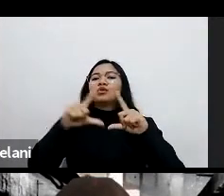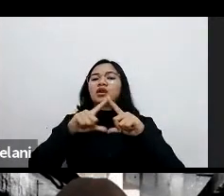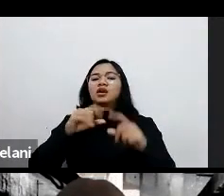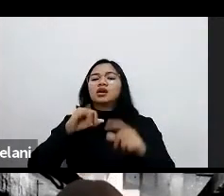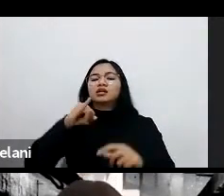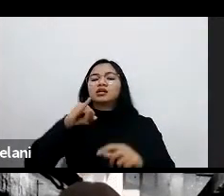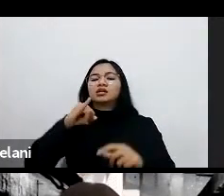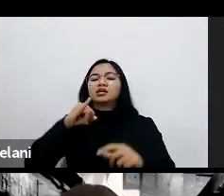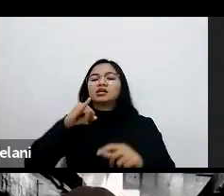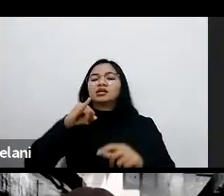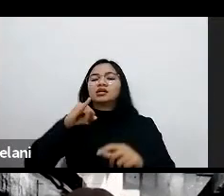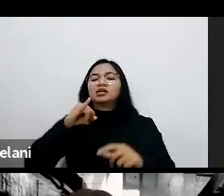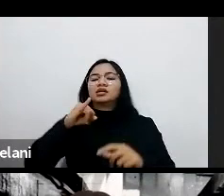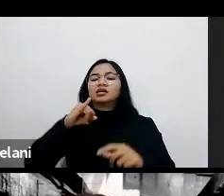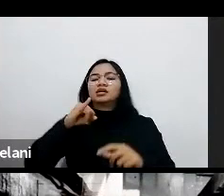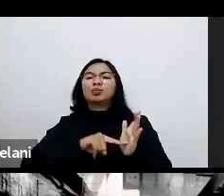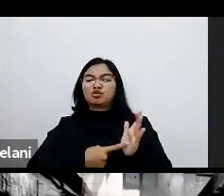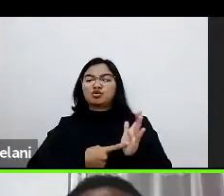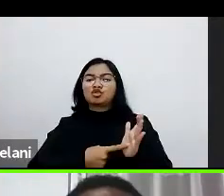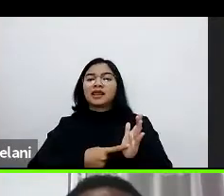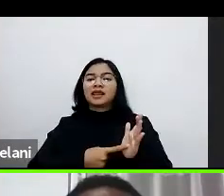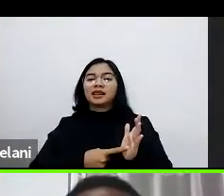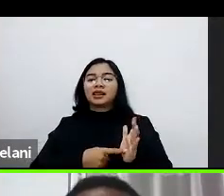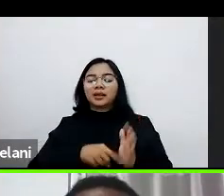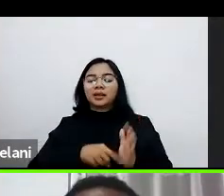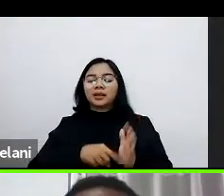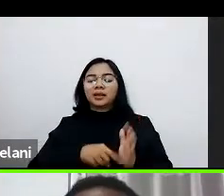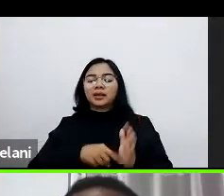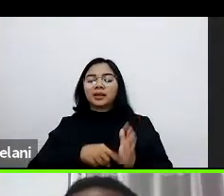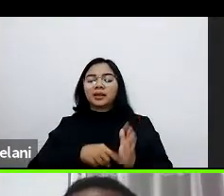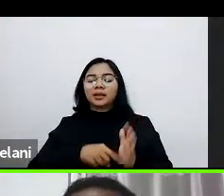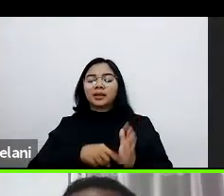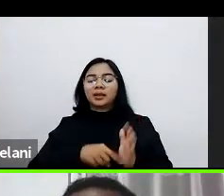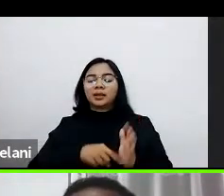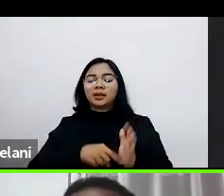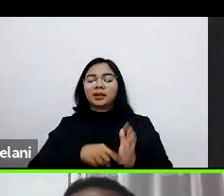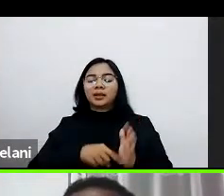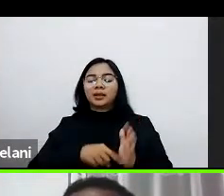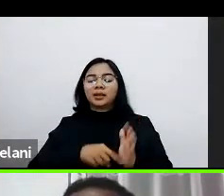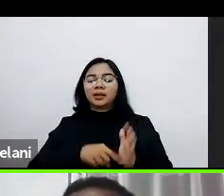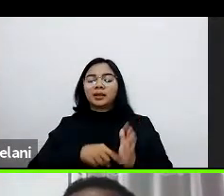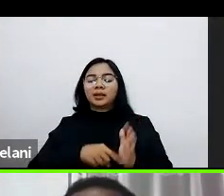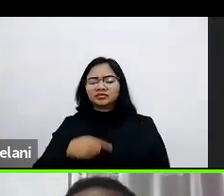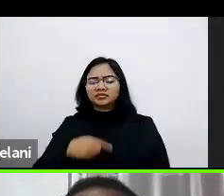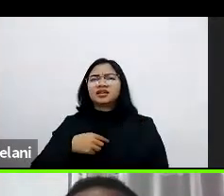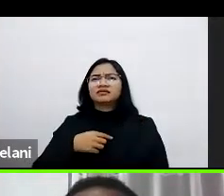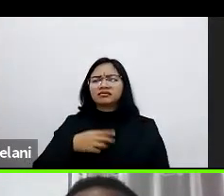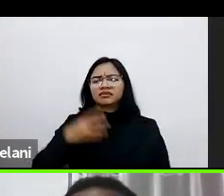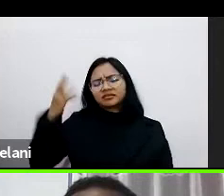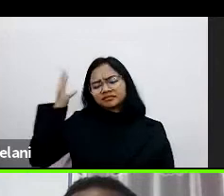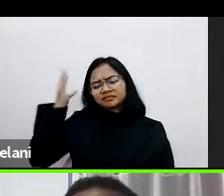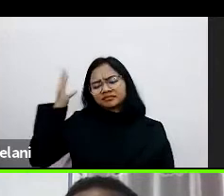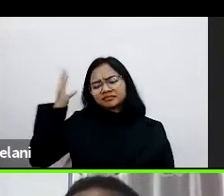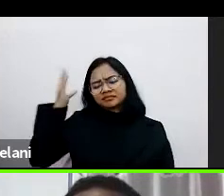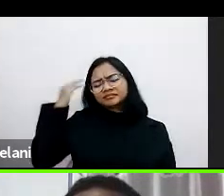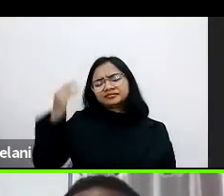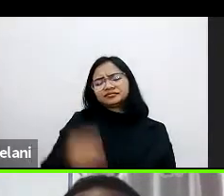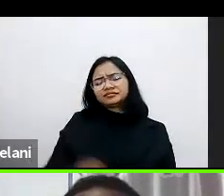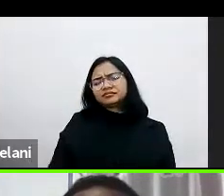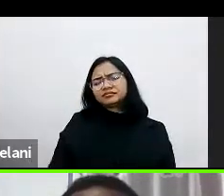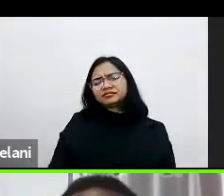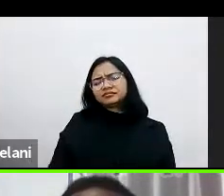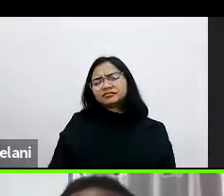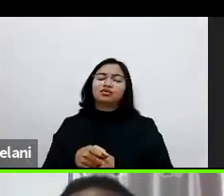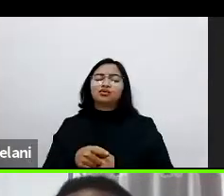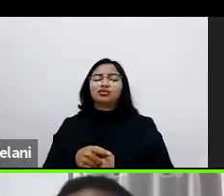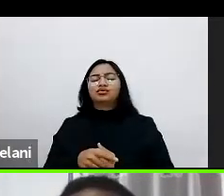bahwa masyarakat Kamoro dan saya yakin juga di beberapa budaya lainnya sebelumnya adalah budaya di masyarakat